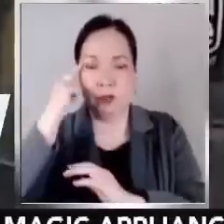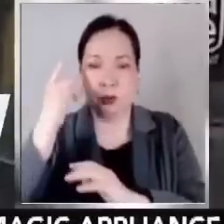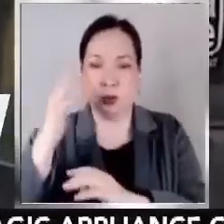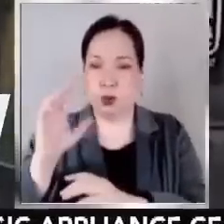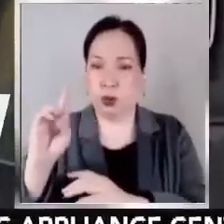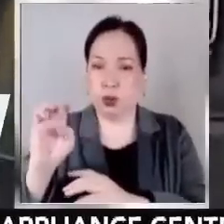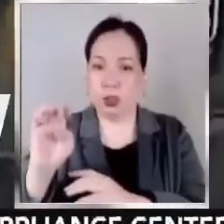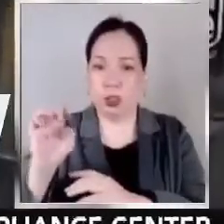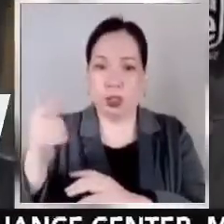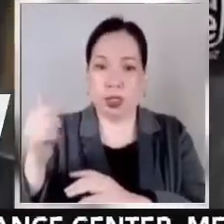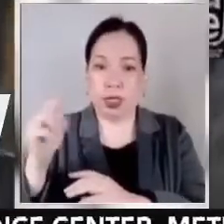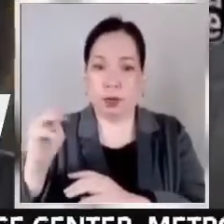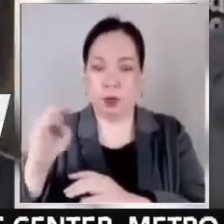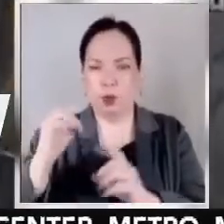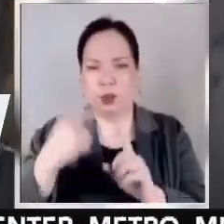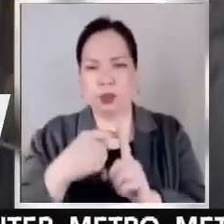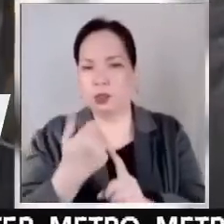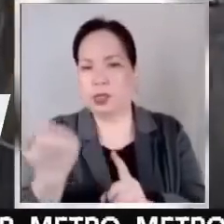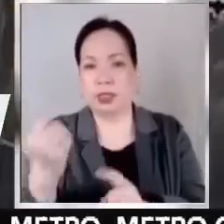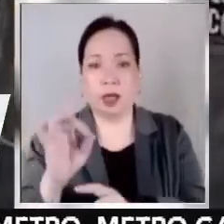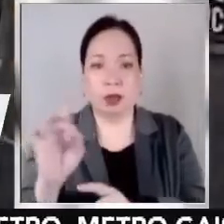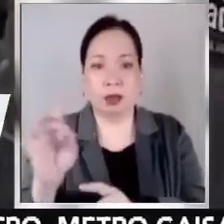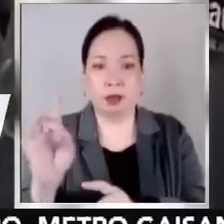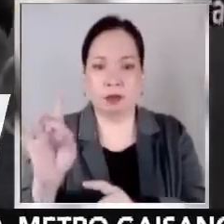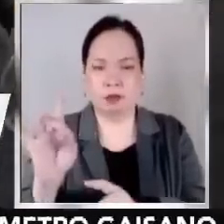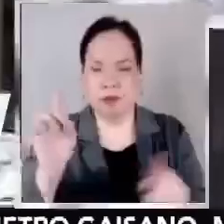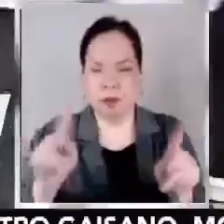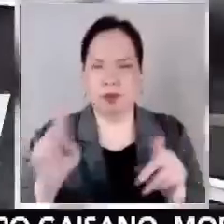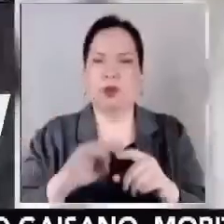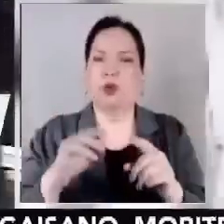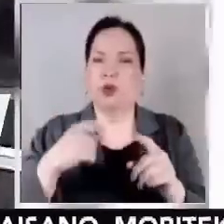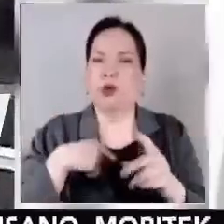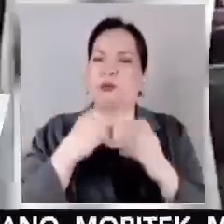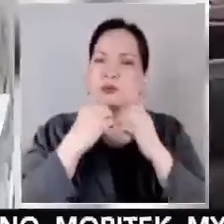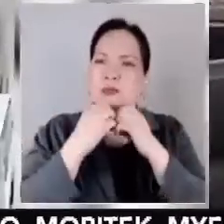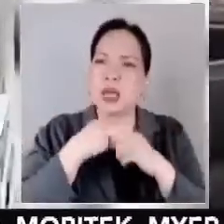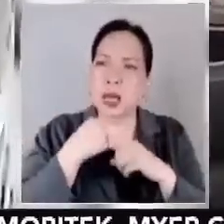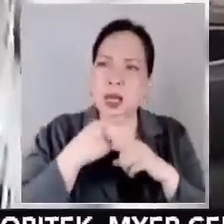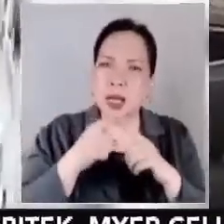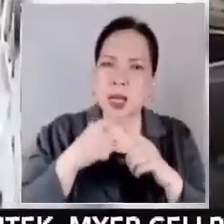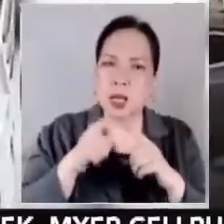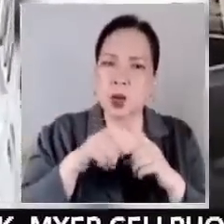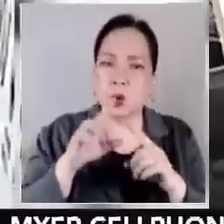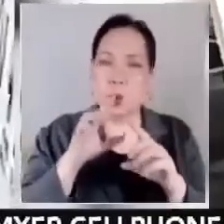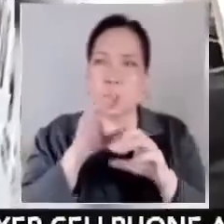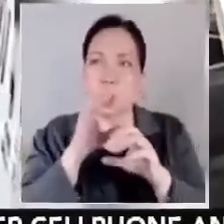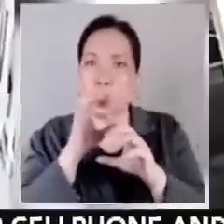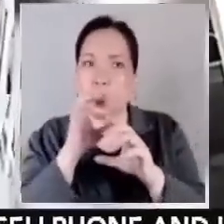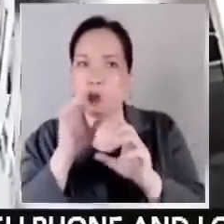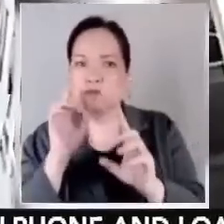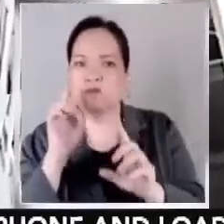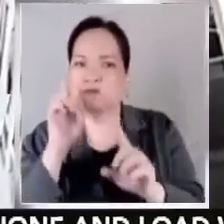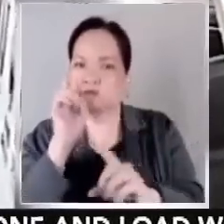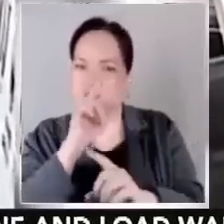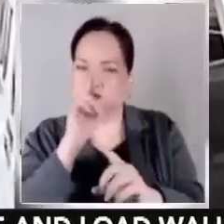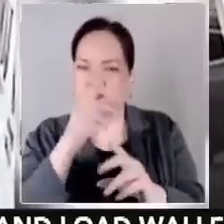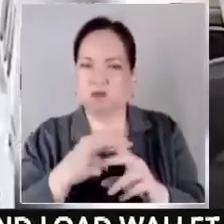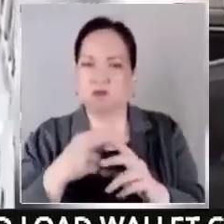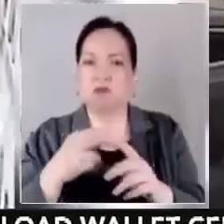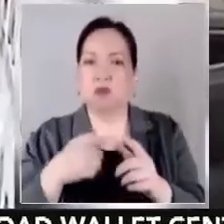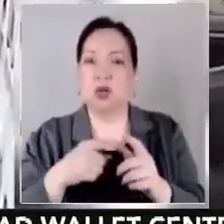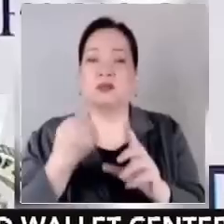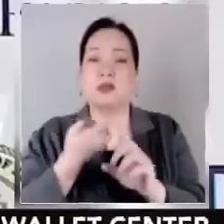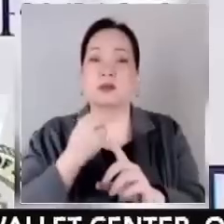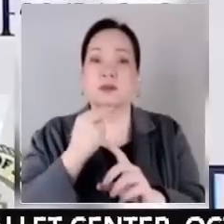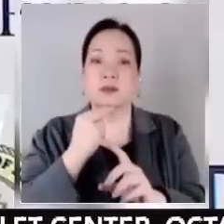matipid sa detalye siula sa pagkakahuli sa nasabing Master m pero tumakas raw ito ng Negros Oriental at nahuli sa ibang bahagi ng